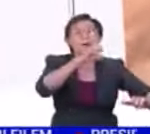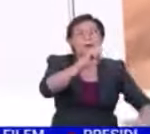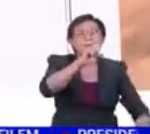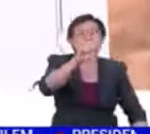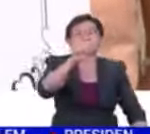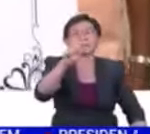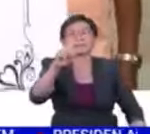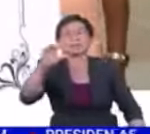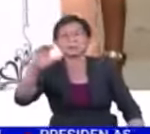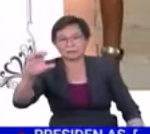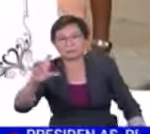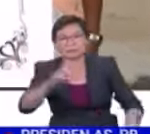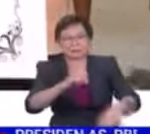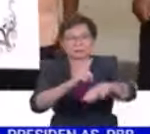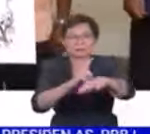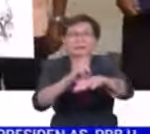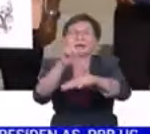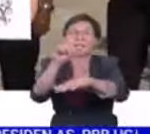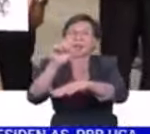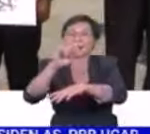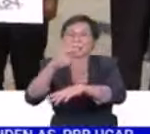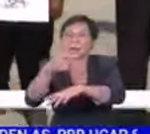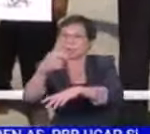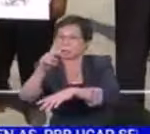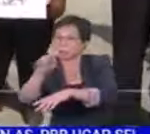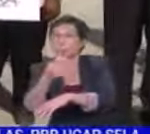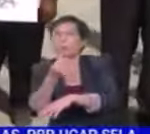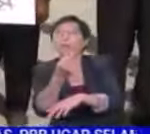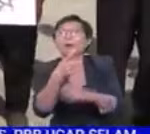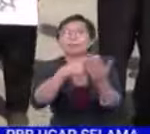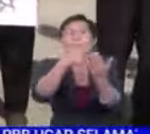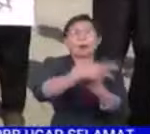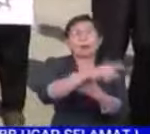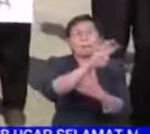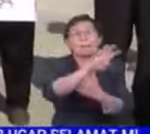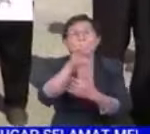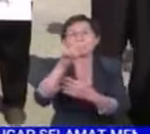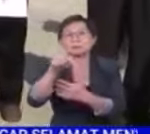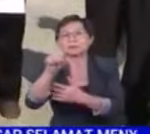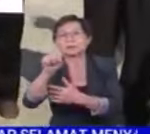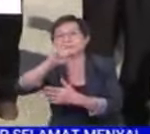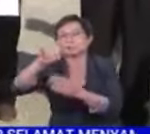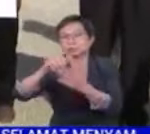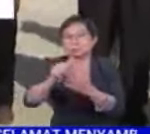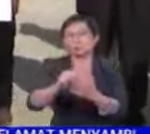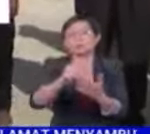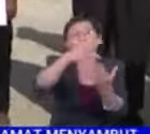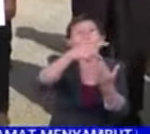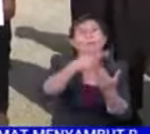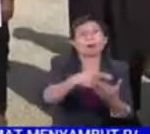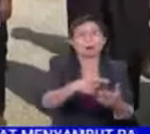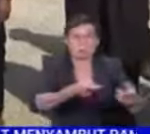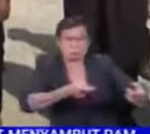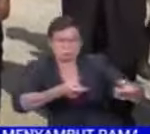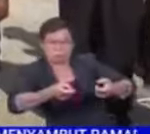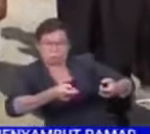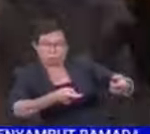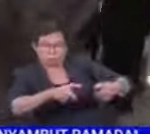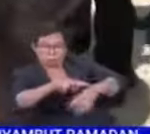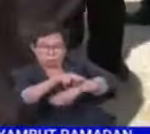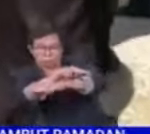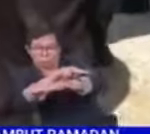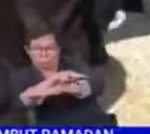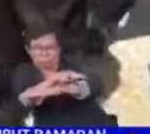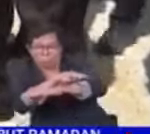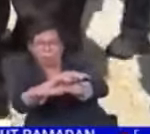di ladang air Kala Lenggong. Projek membabitkan kos RM44.41 juta akan dikawal selia Perbadanan